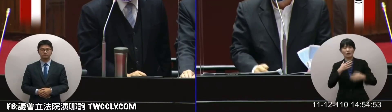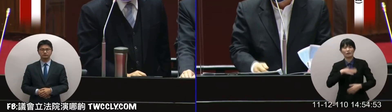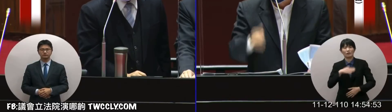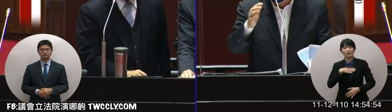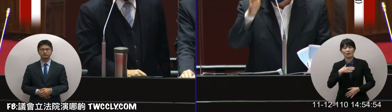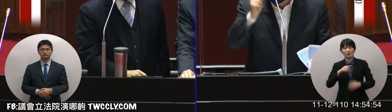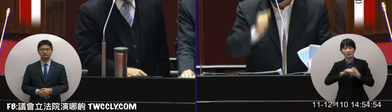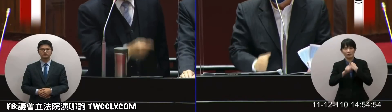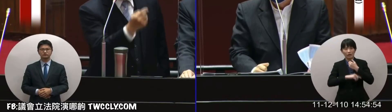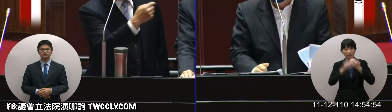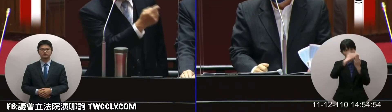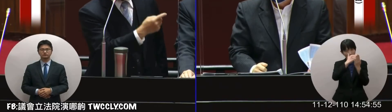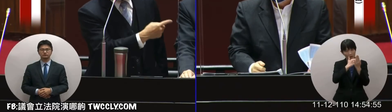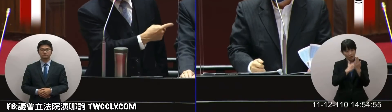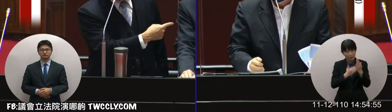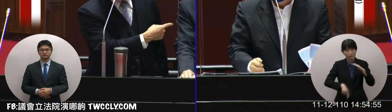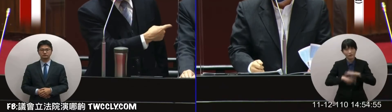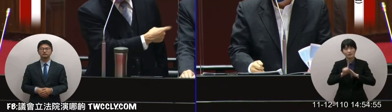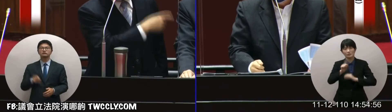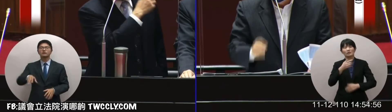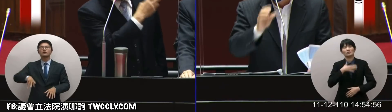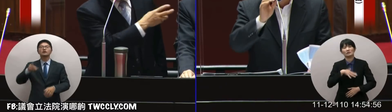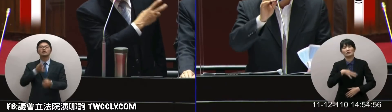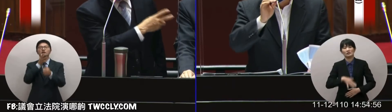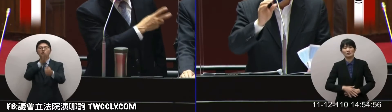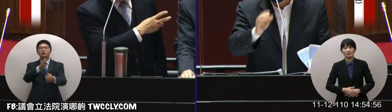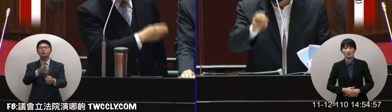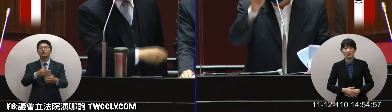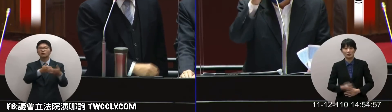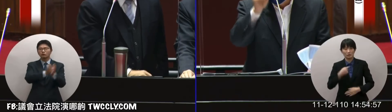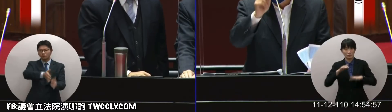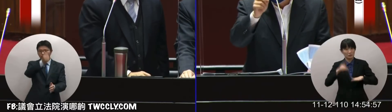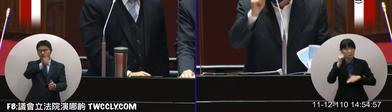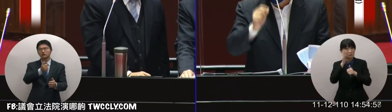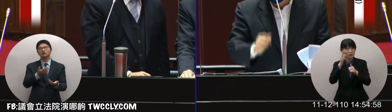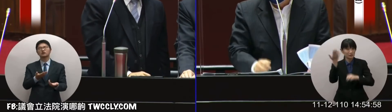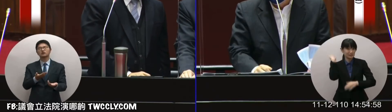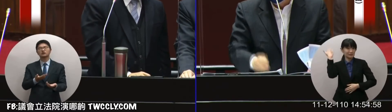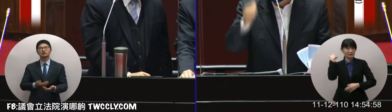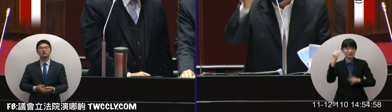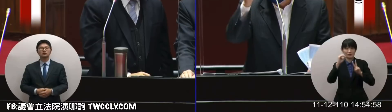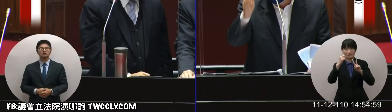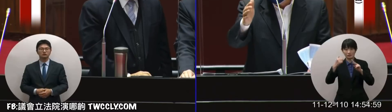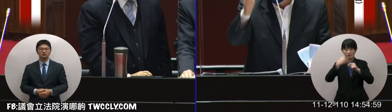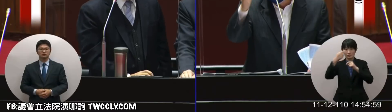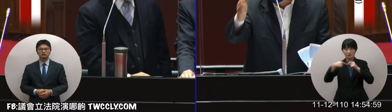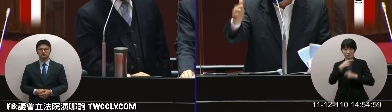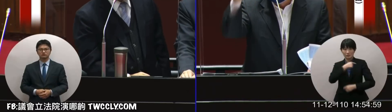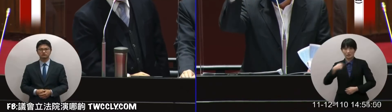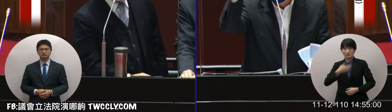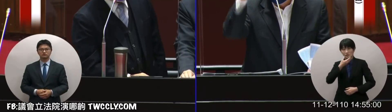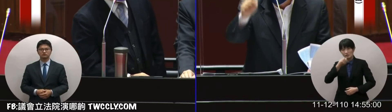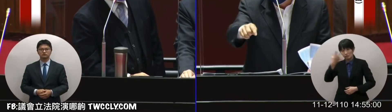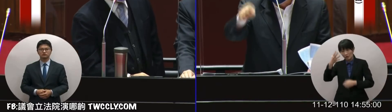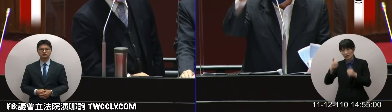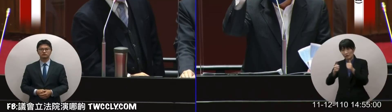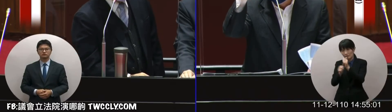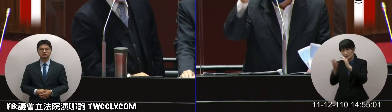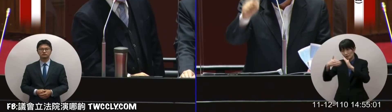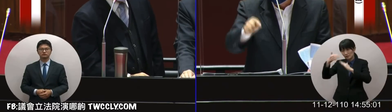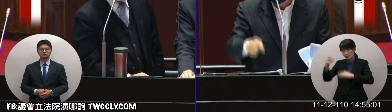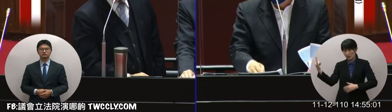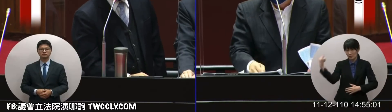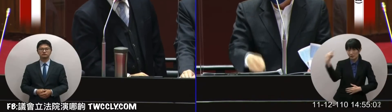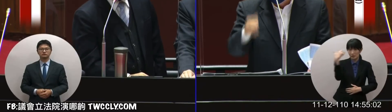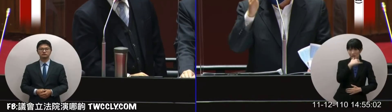讲哪一个法条违反哪个法条。 你一开始问他， 所以我要问的是，2019年北京清华副校长到新竹这边